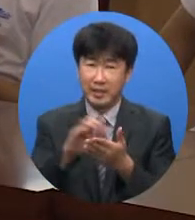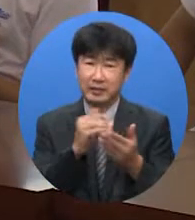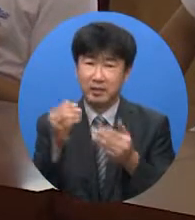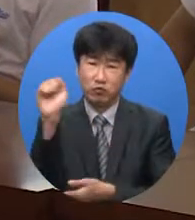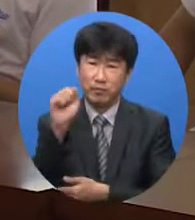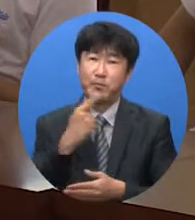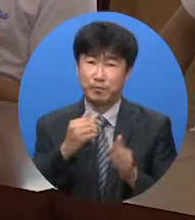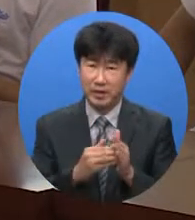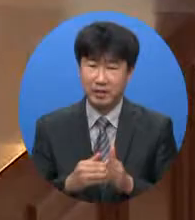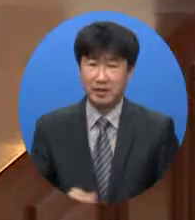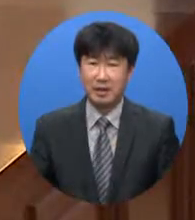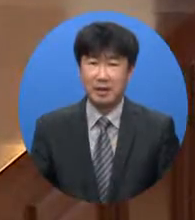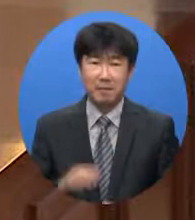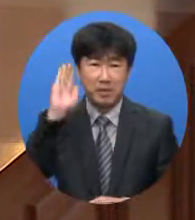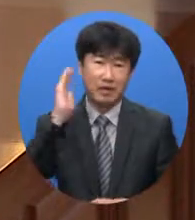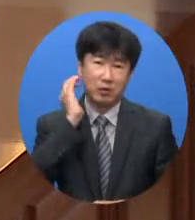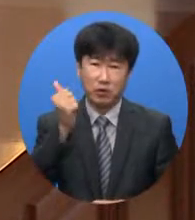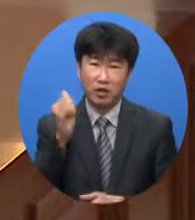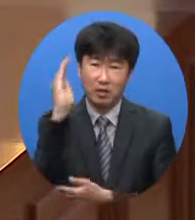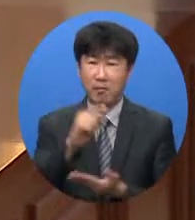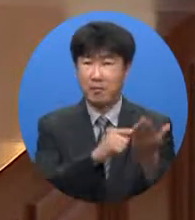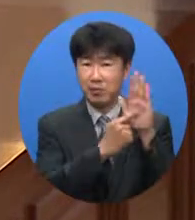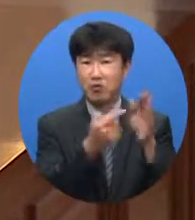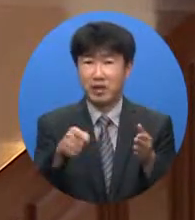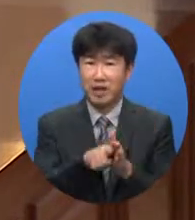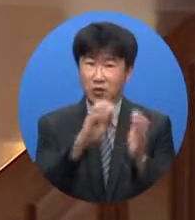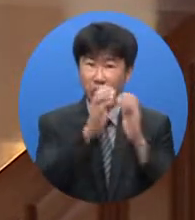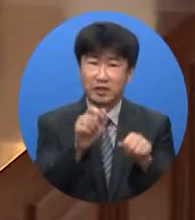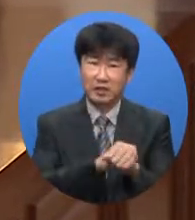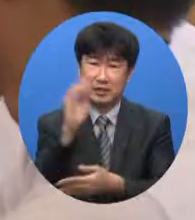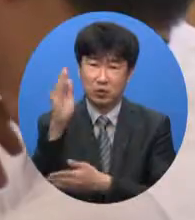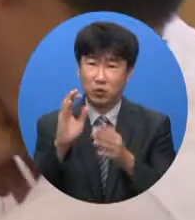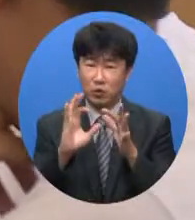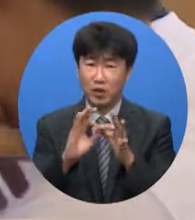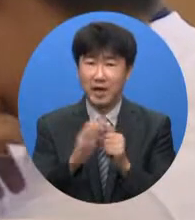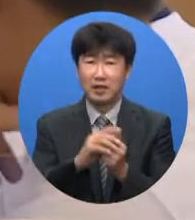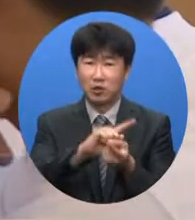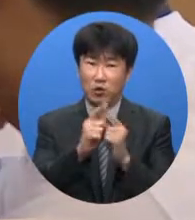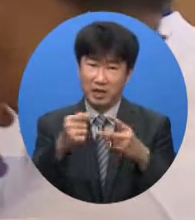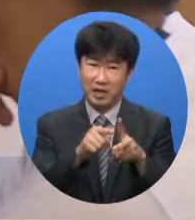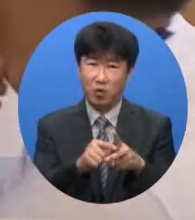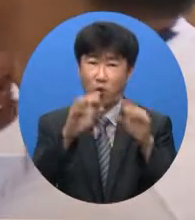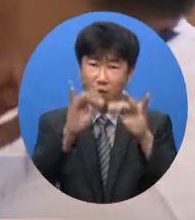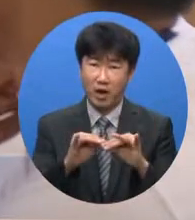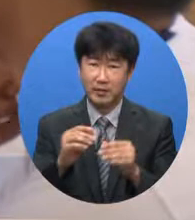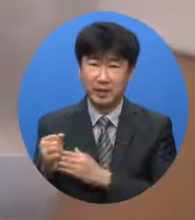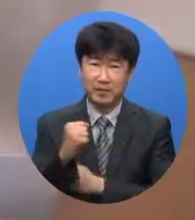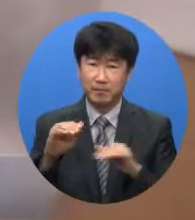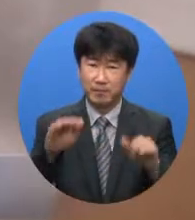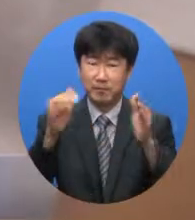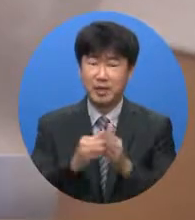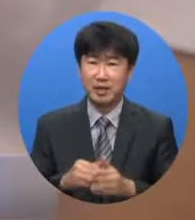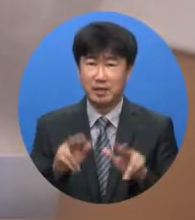체험도 했습니다. 또 미래 대통령 담화문 발표를 위한 토론과 특강을 통해 서로 이해하고 공감하는 능력을